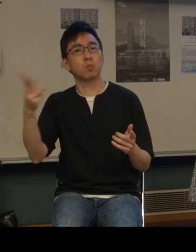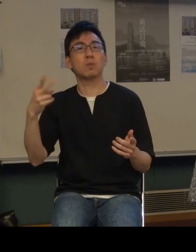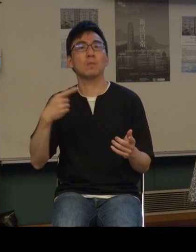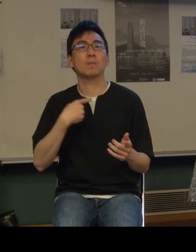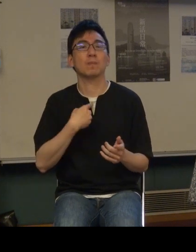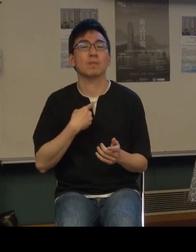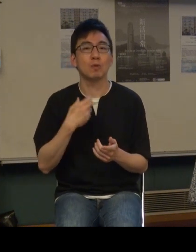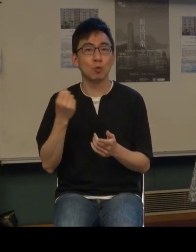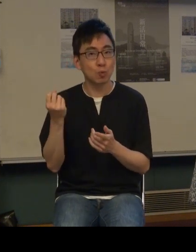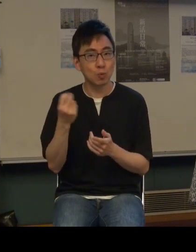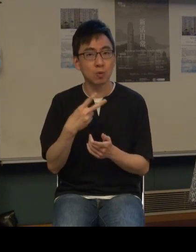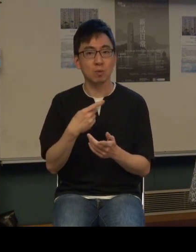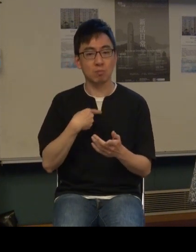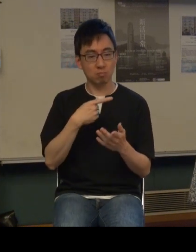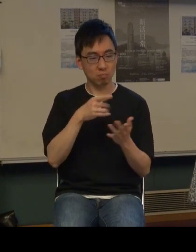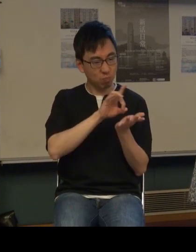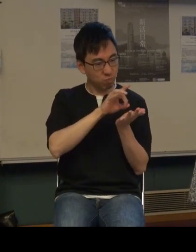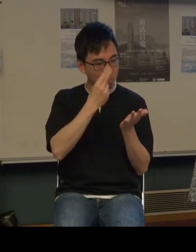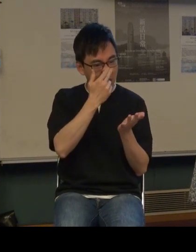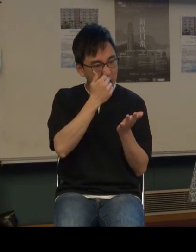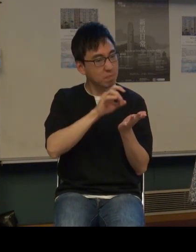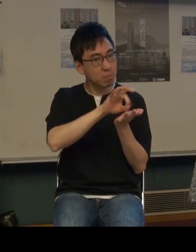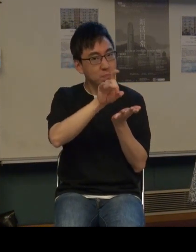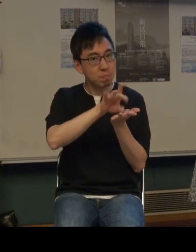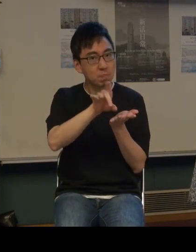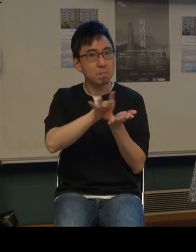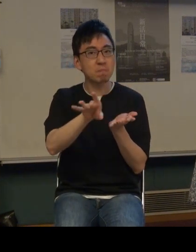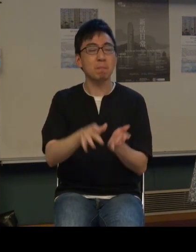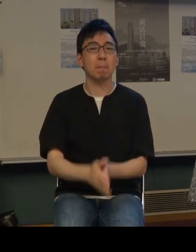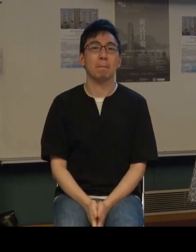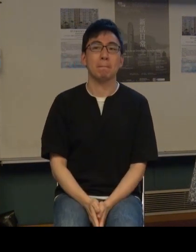也要去除了這些 的裝飾物。